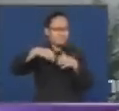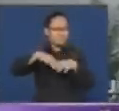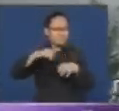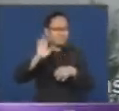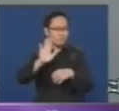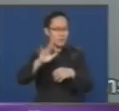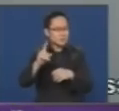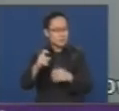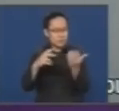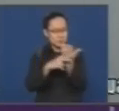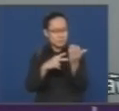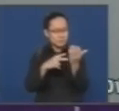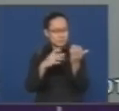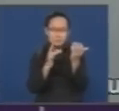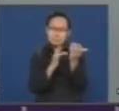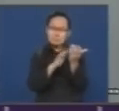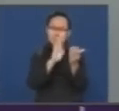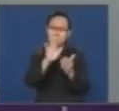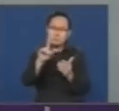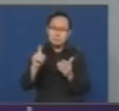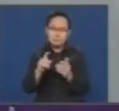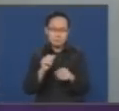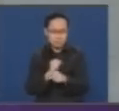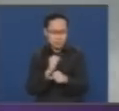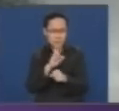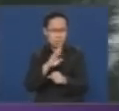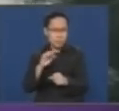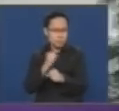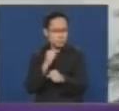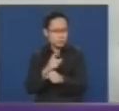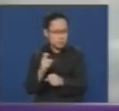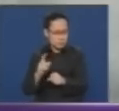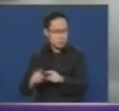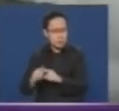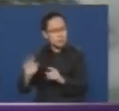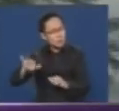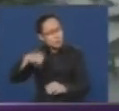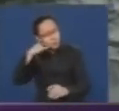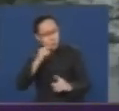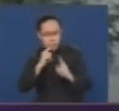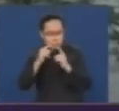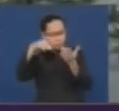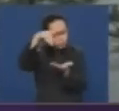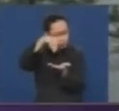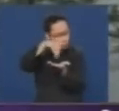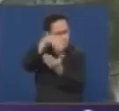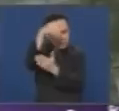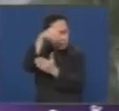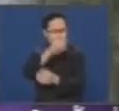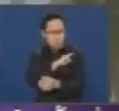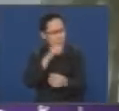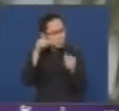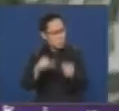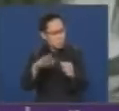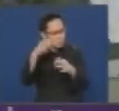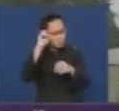อัครเดชาผู้ว่าราชการจังหวัดภูเก็ตกล่าวนะคะว่าจากการตรวจสอบไปที่ศูนย์เตือนภัยพิบัติแห่งชาติได้รับการยืนยันว่าไม่มีการ